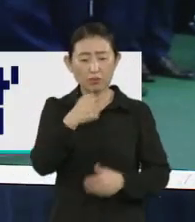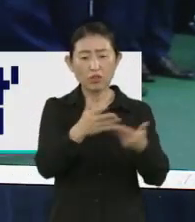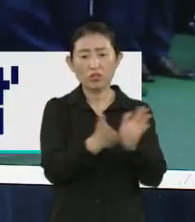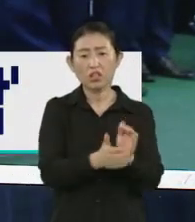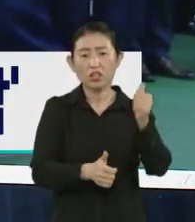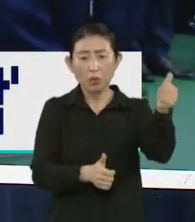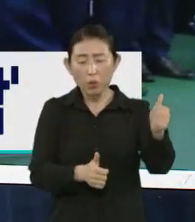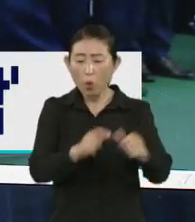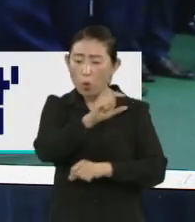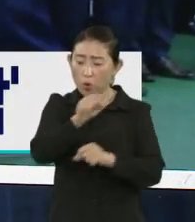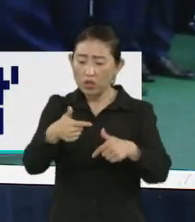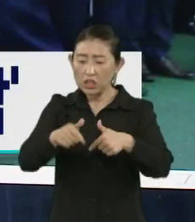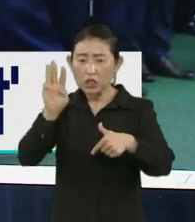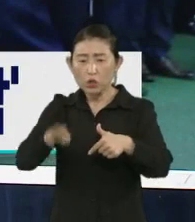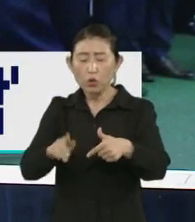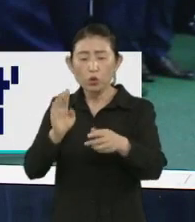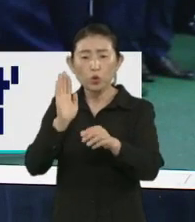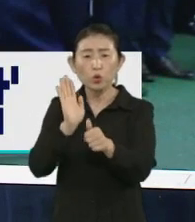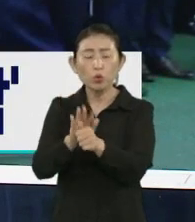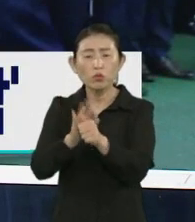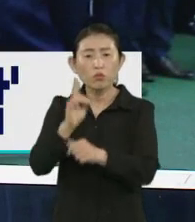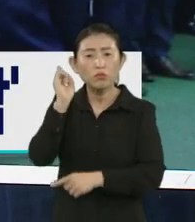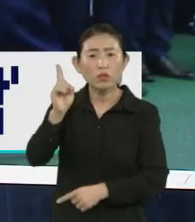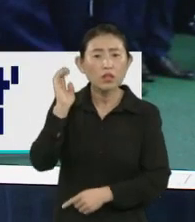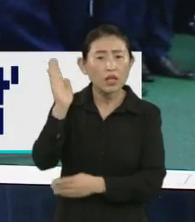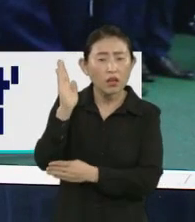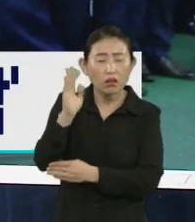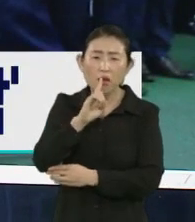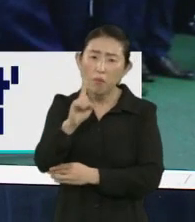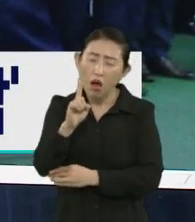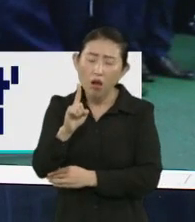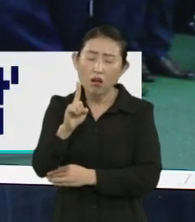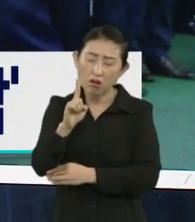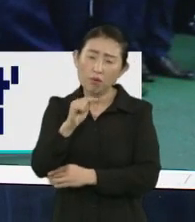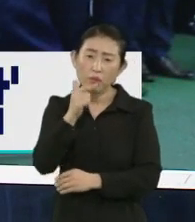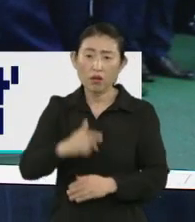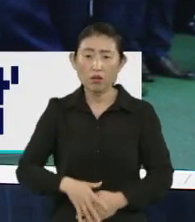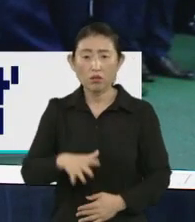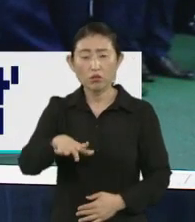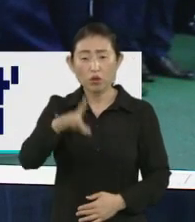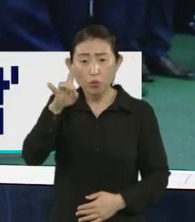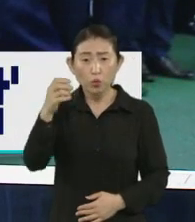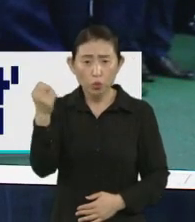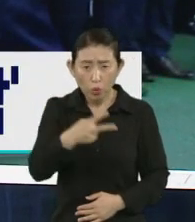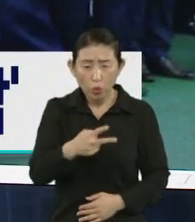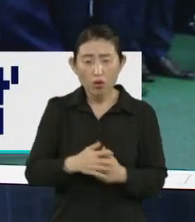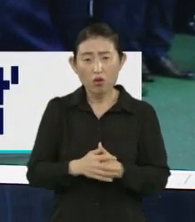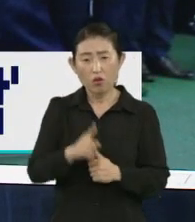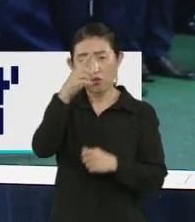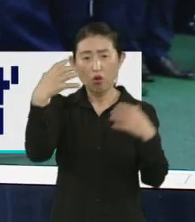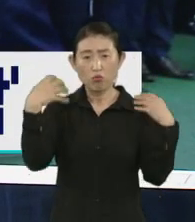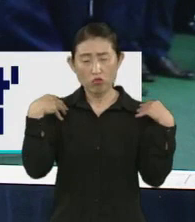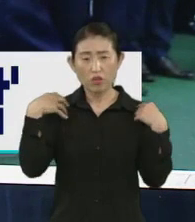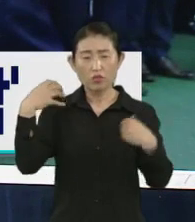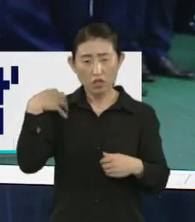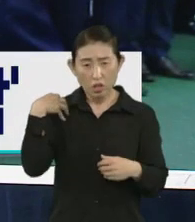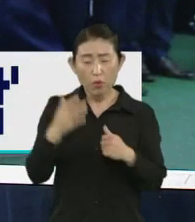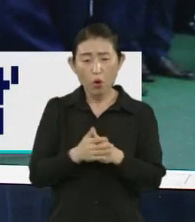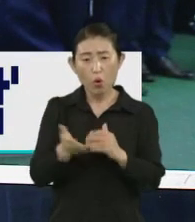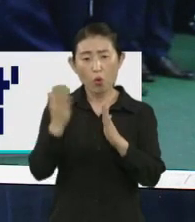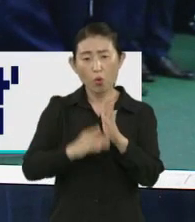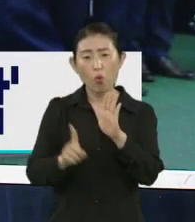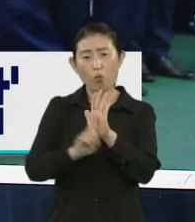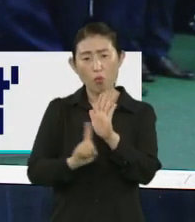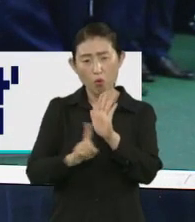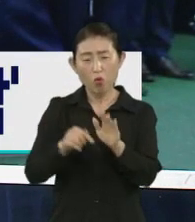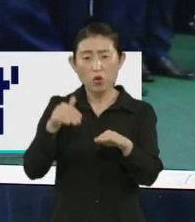때문이라고 강하게 비판하고 있습니다. 애초에 정부 공모 방식을 선택해서 과열 경쟁을 유도한 데 대한 비판도 커지고